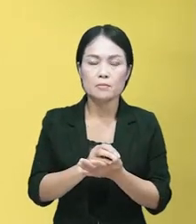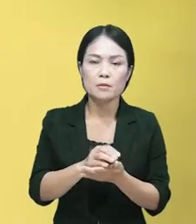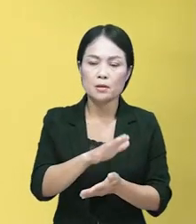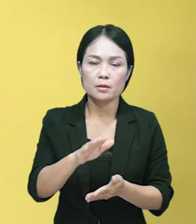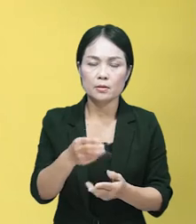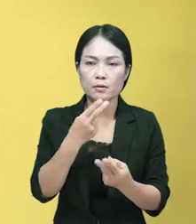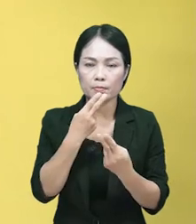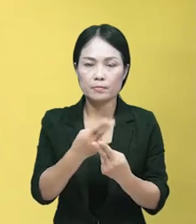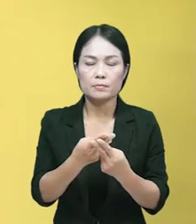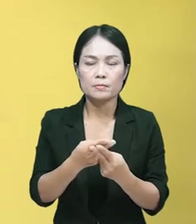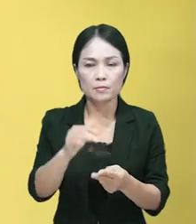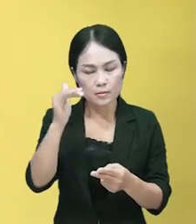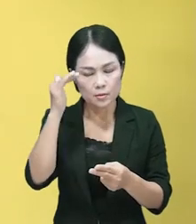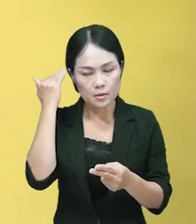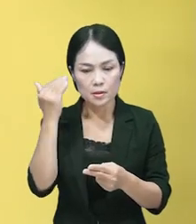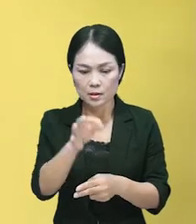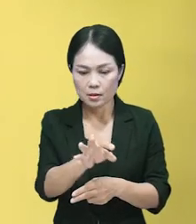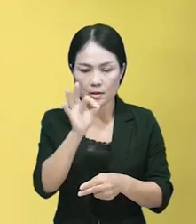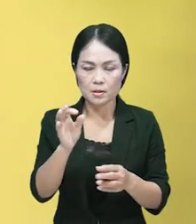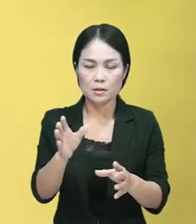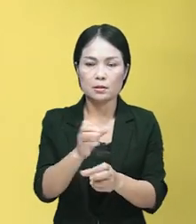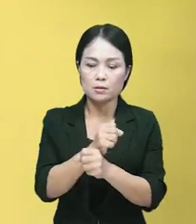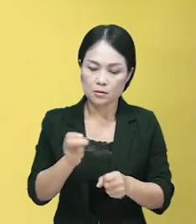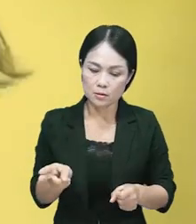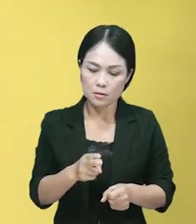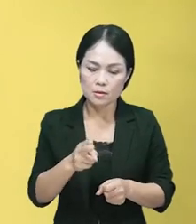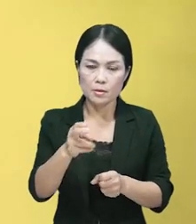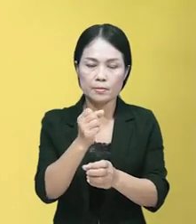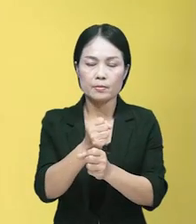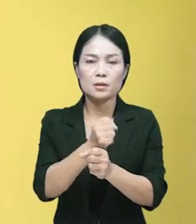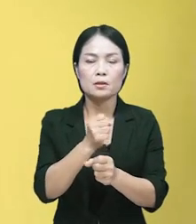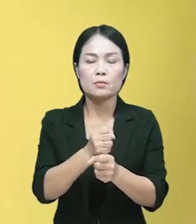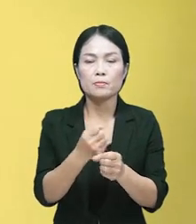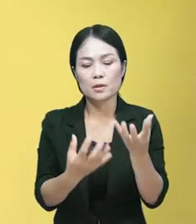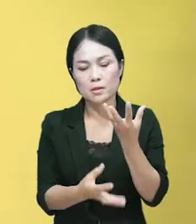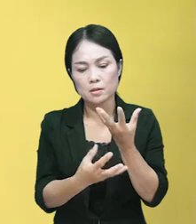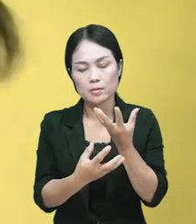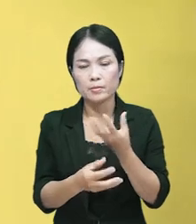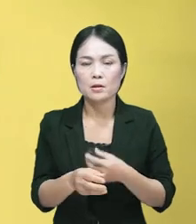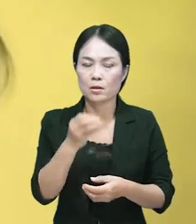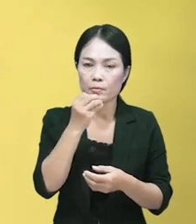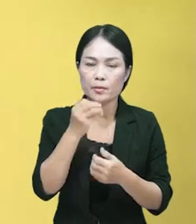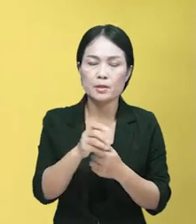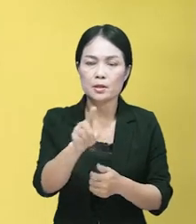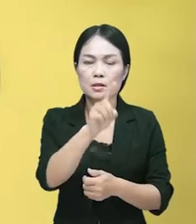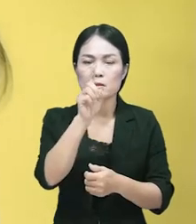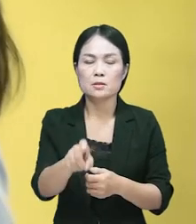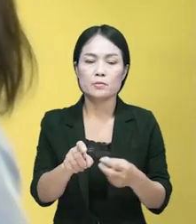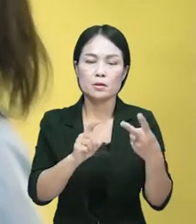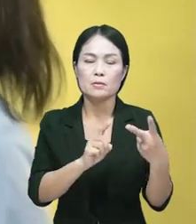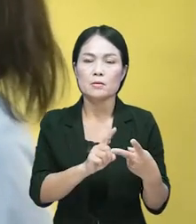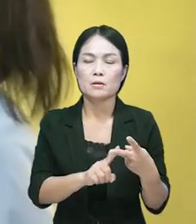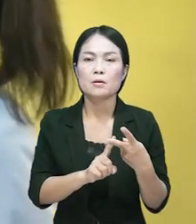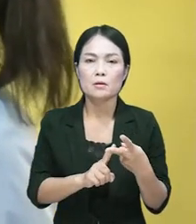បុរសទៅរកបានអន្ទង់មកធ្វើមហូបចាសំណួរទី2ពេល